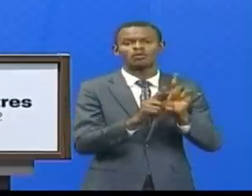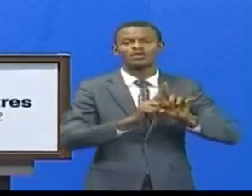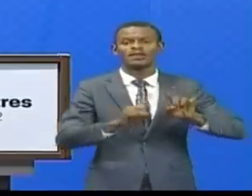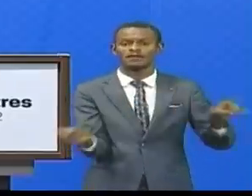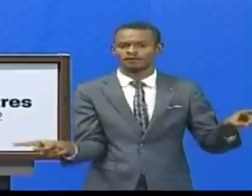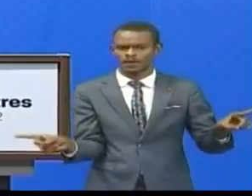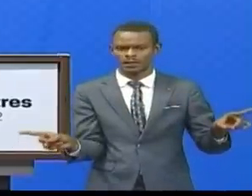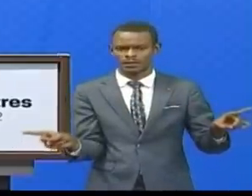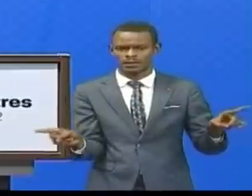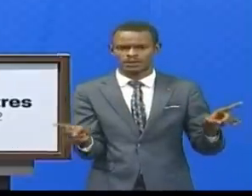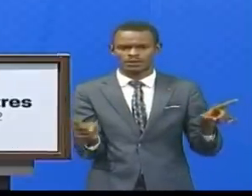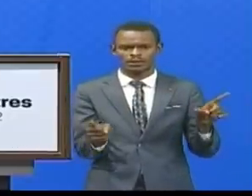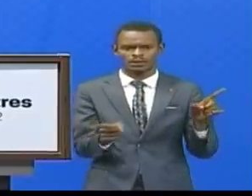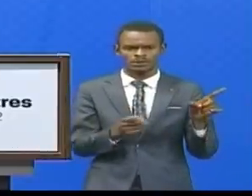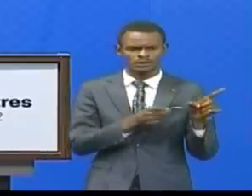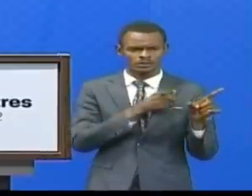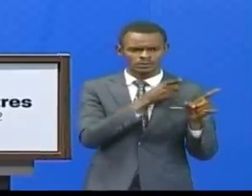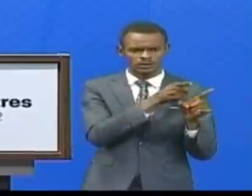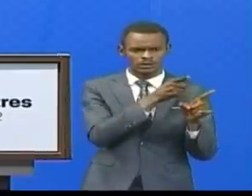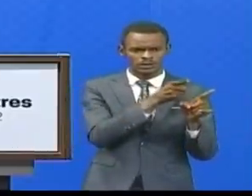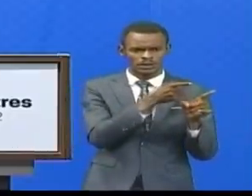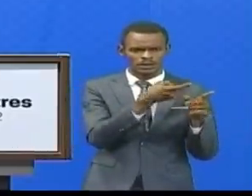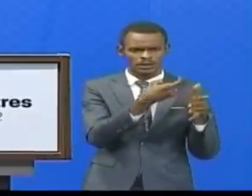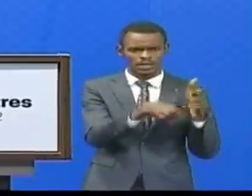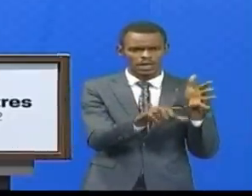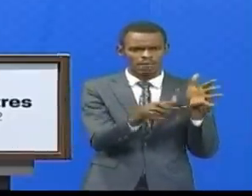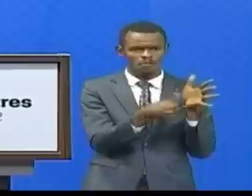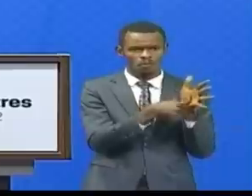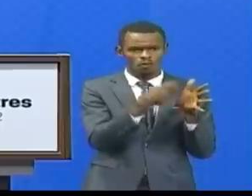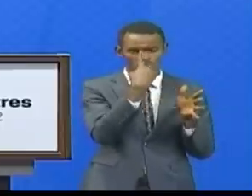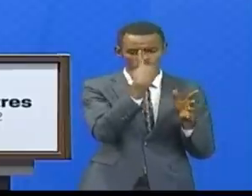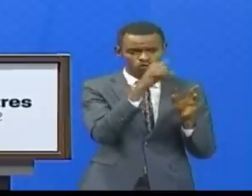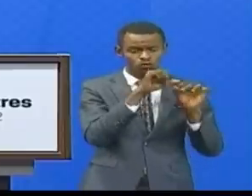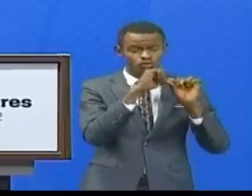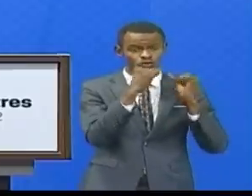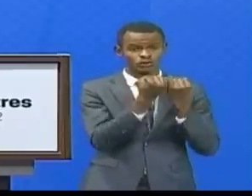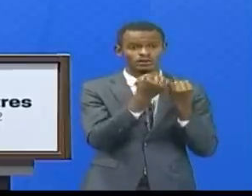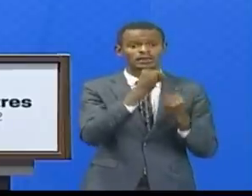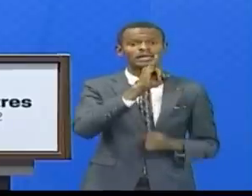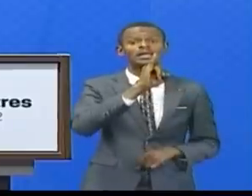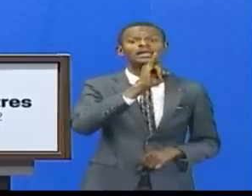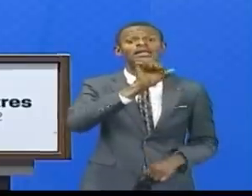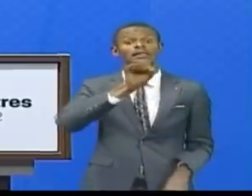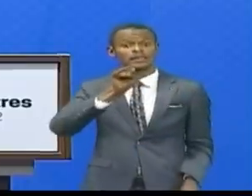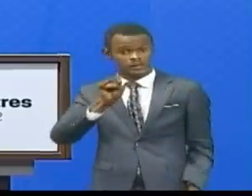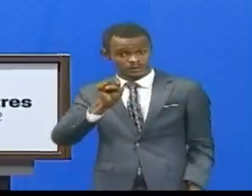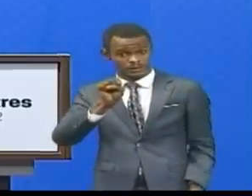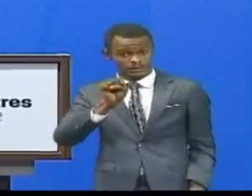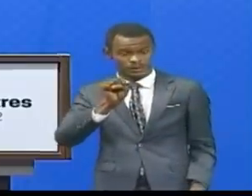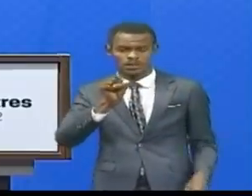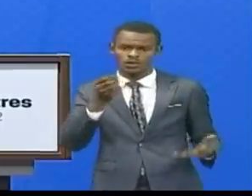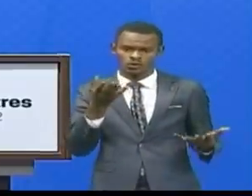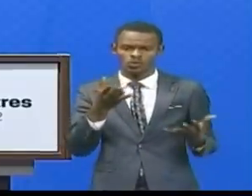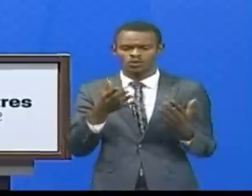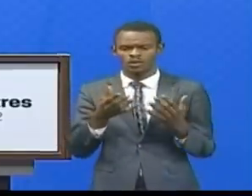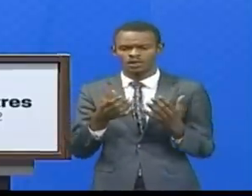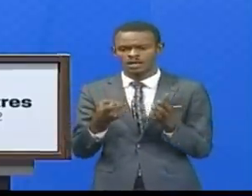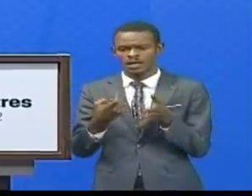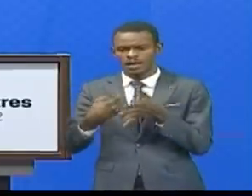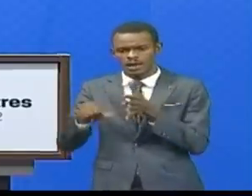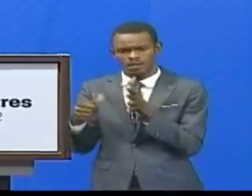sociétés, IS, et un impôt sur le revenu des personnes